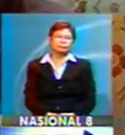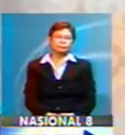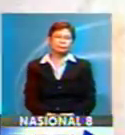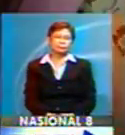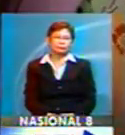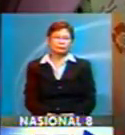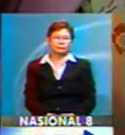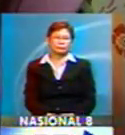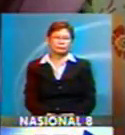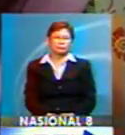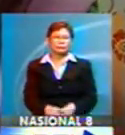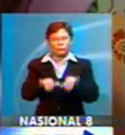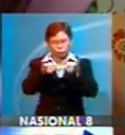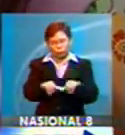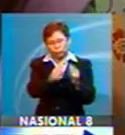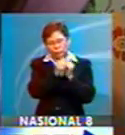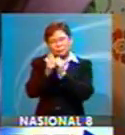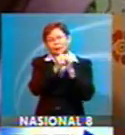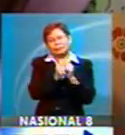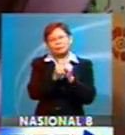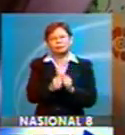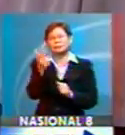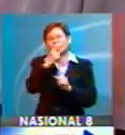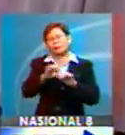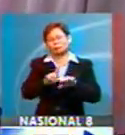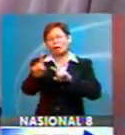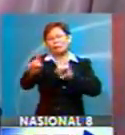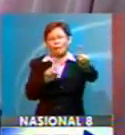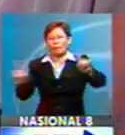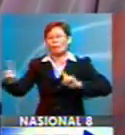Duduk. Biar sekali belah aku tak sempat pecah lah.